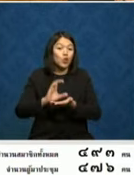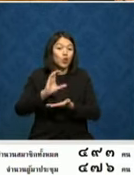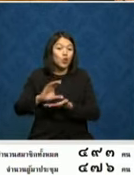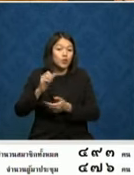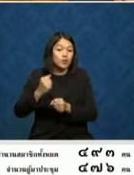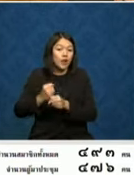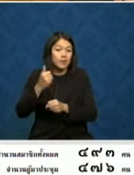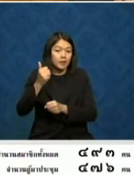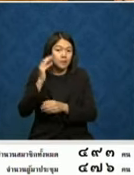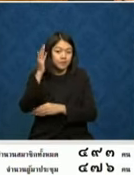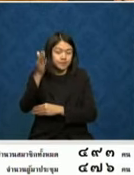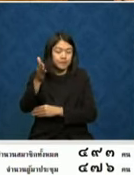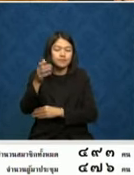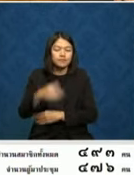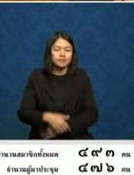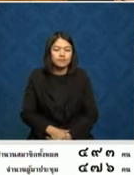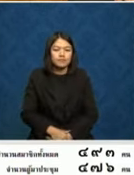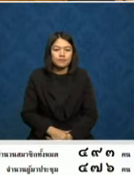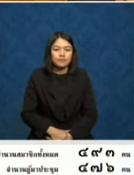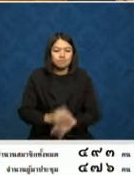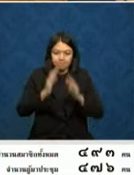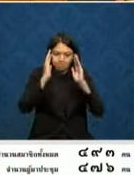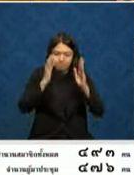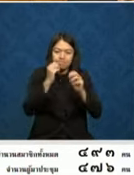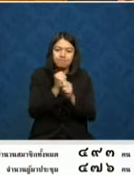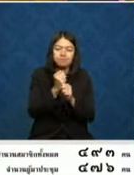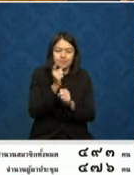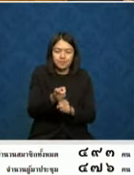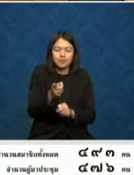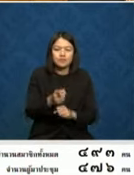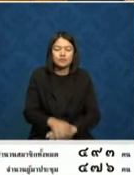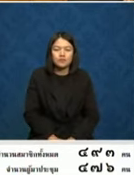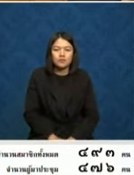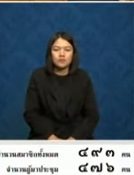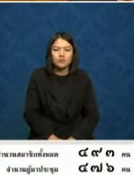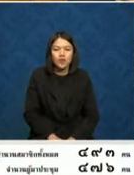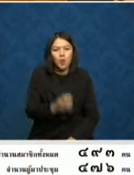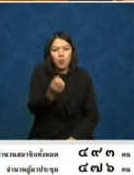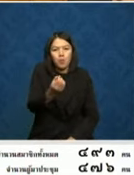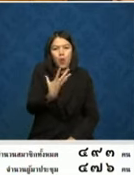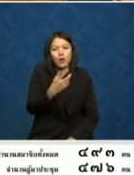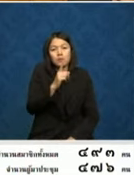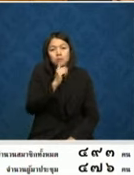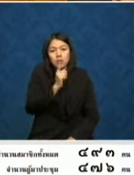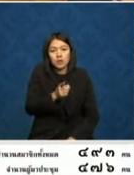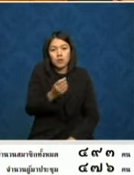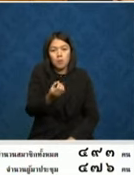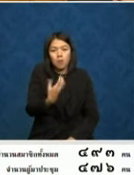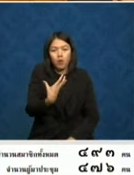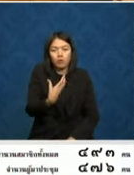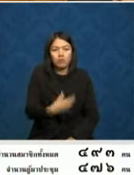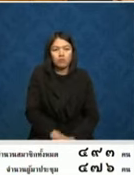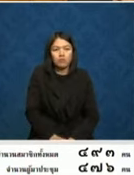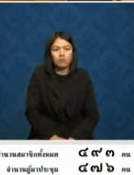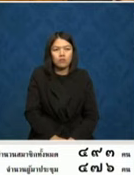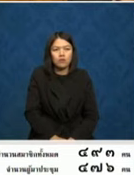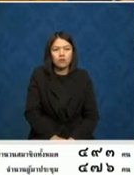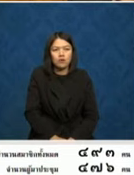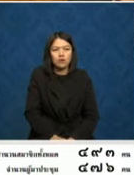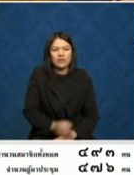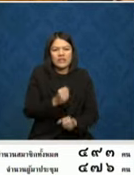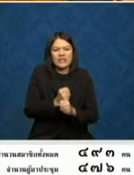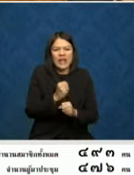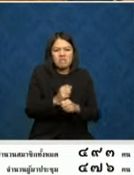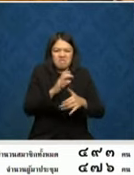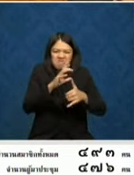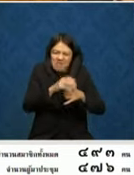ก็ยืนยันครับว่าเราจริงจังถึงแม้ว่าคำกล่าวของท่านจะเป็นจริงนะครับอย่างหนึ่งก็คือยังไม่สามารถดำเนินคดี